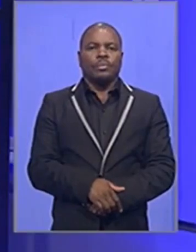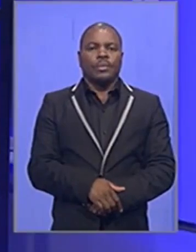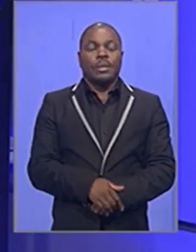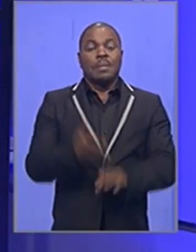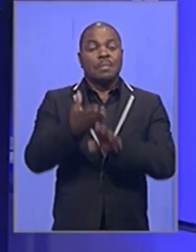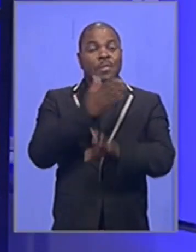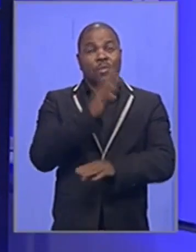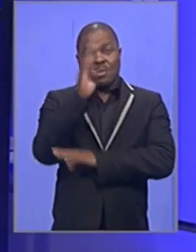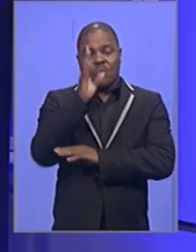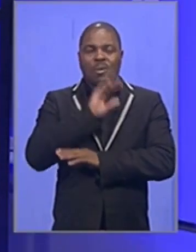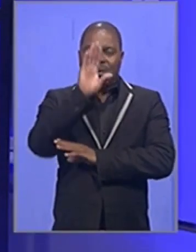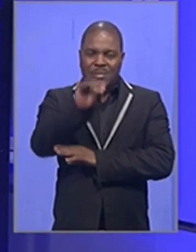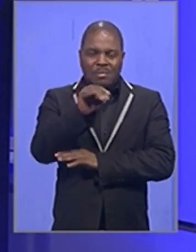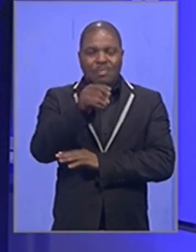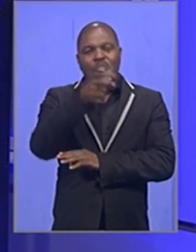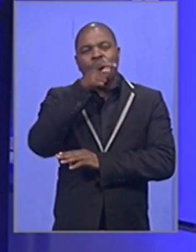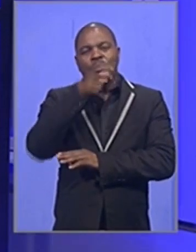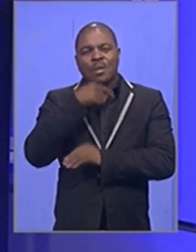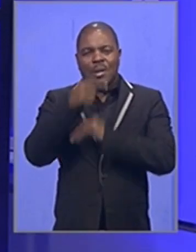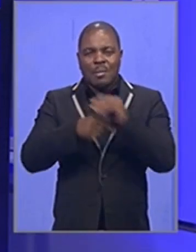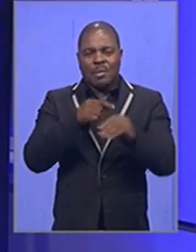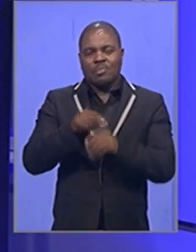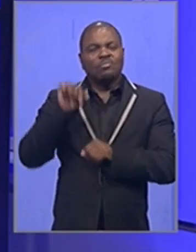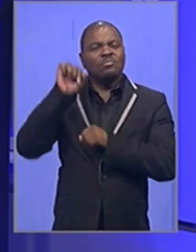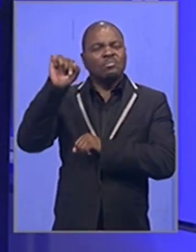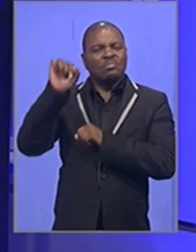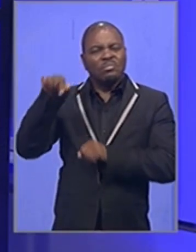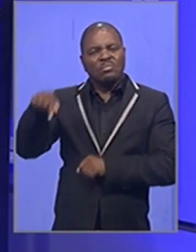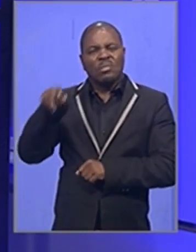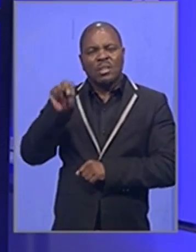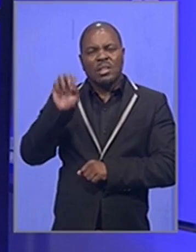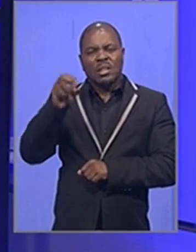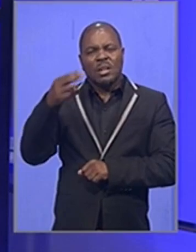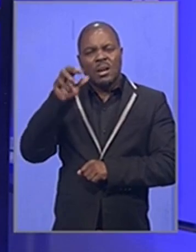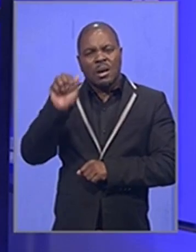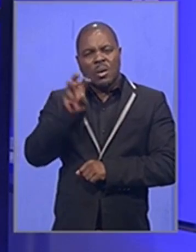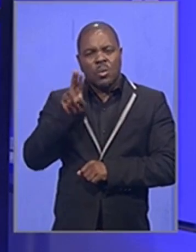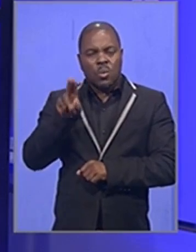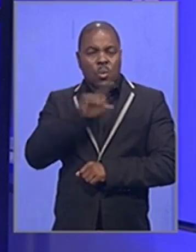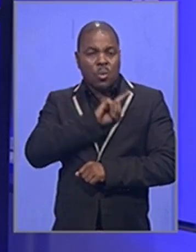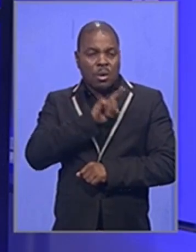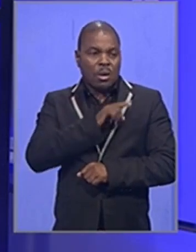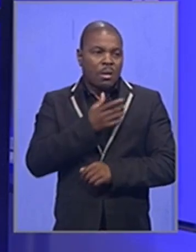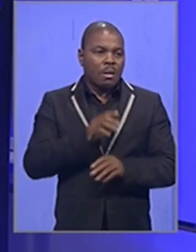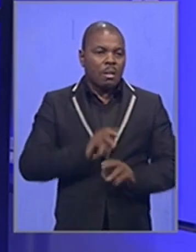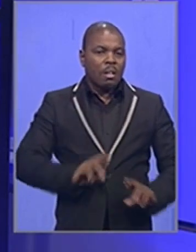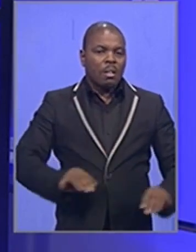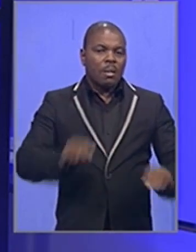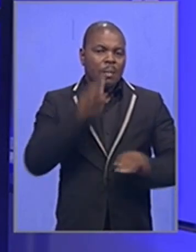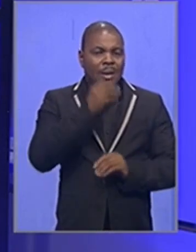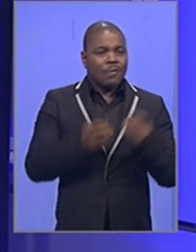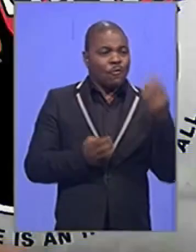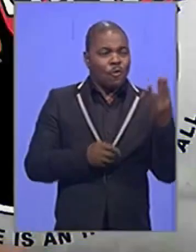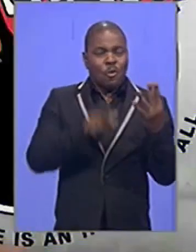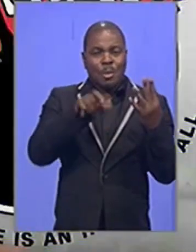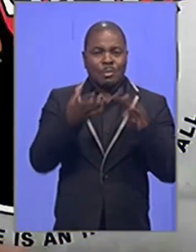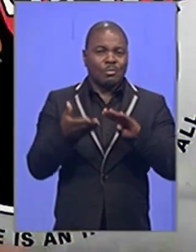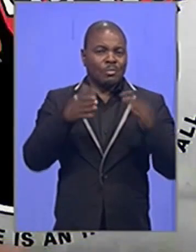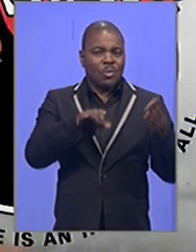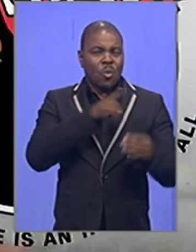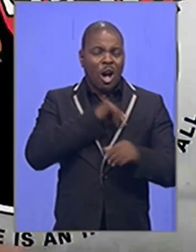Mohibijana re kopile maikutlo hao ka strike sane ha ho sentseng se tswela pele mo ditlaleo di reng batho ba bane ba se ba hlokaetse ho latela strike sena se